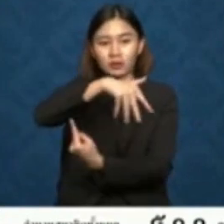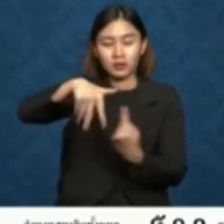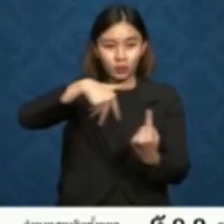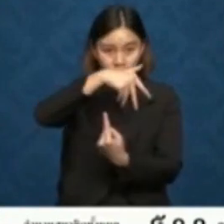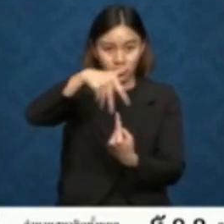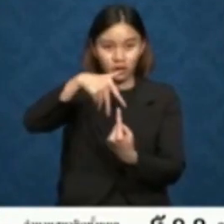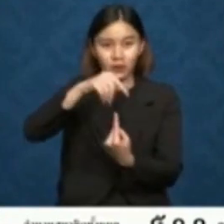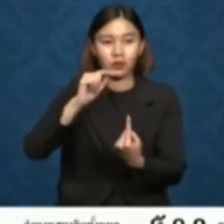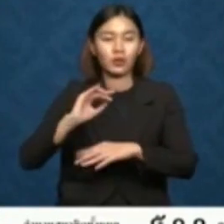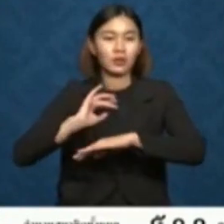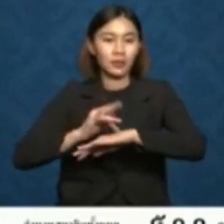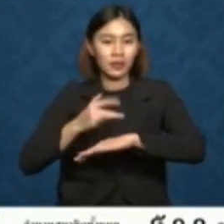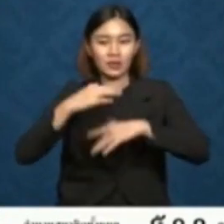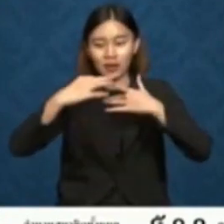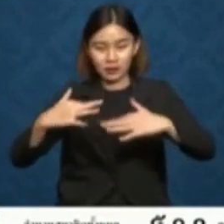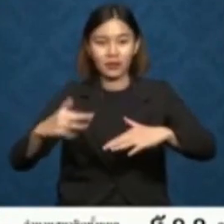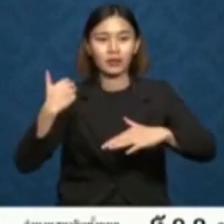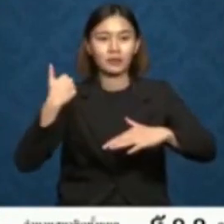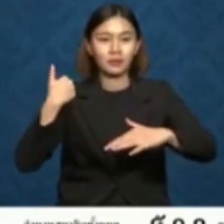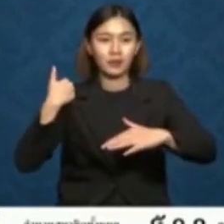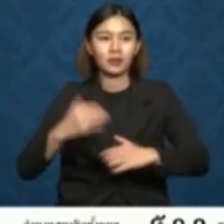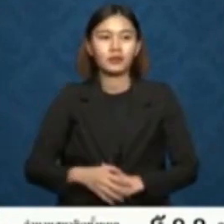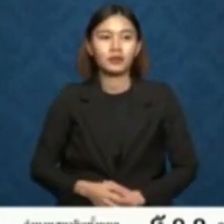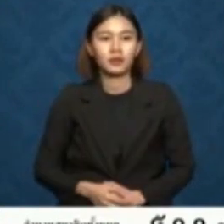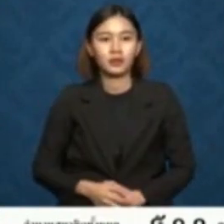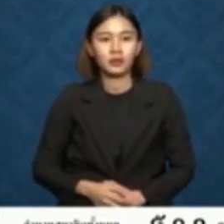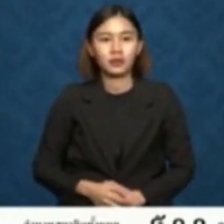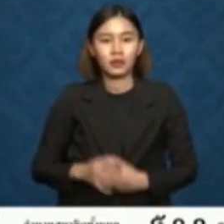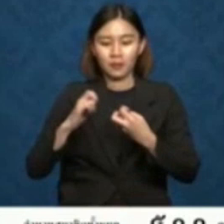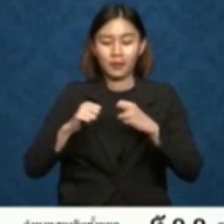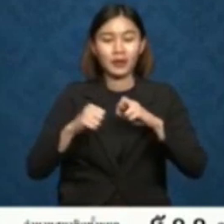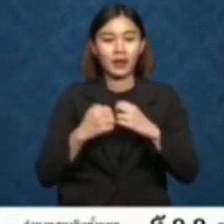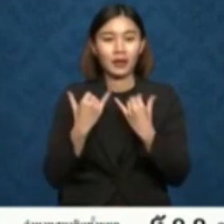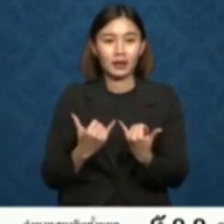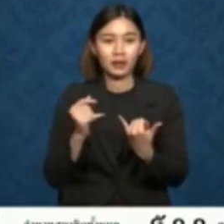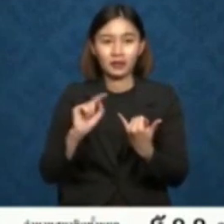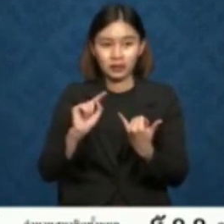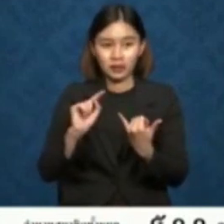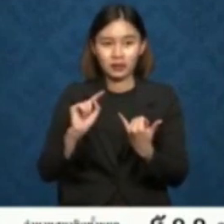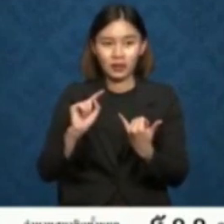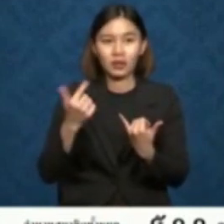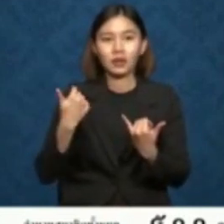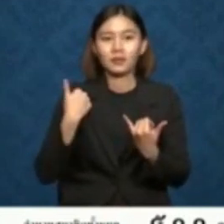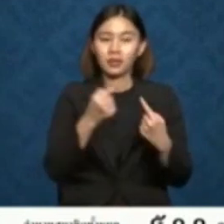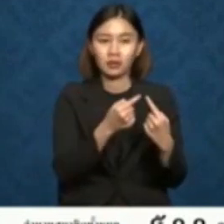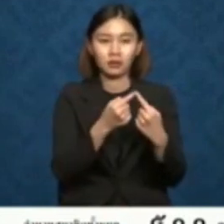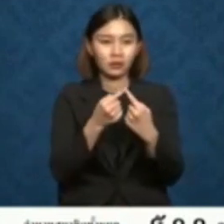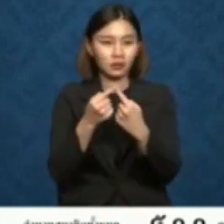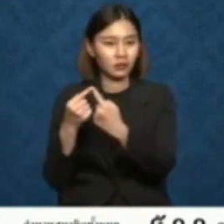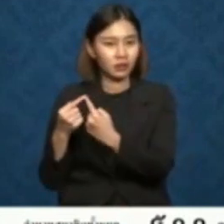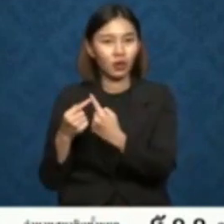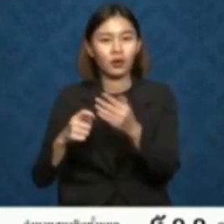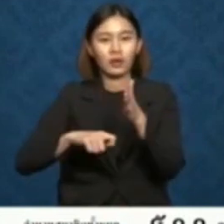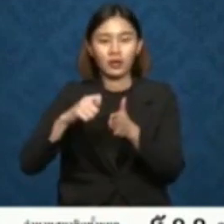มีผลกระทบต่อสิ่งแวดล้อมนะครับทางธรรมชาติในทะเลเป็นอย่างมากและปัญหานี้ครับยังคงเ